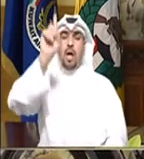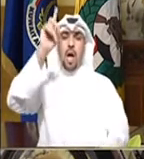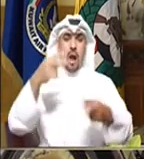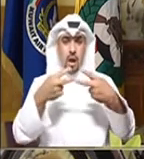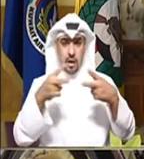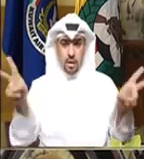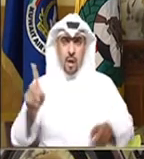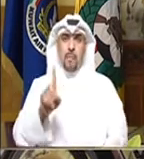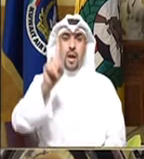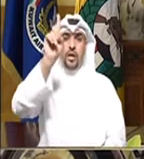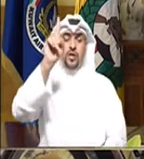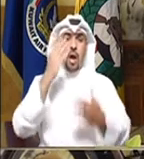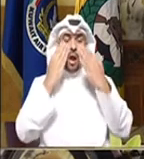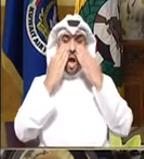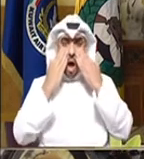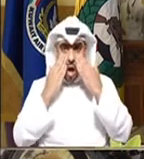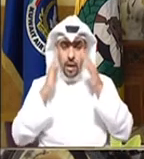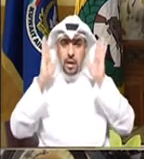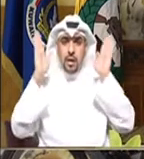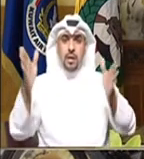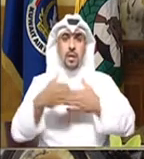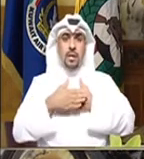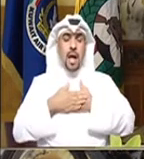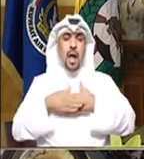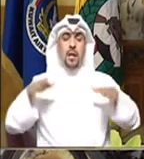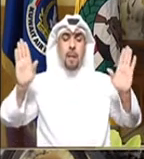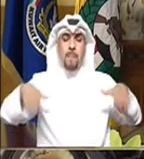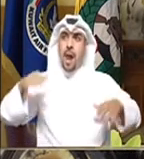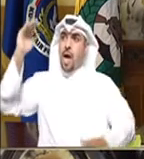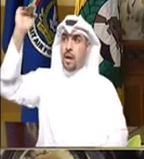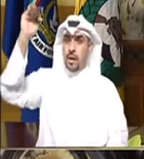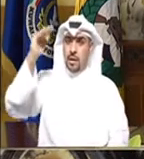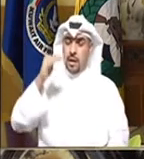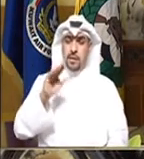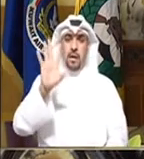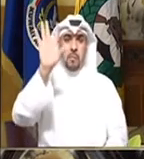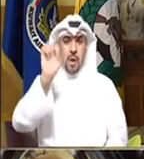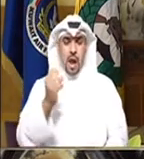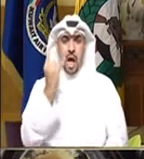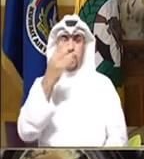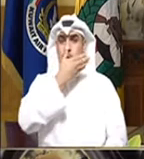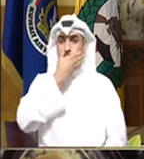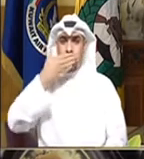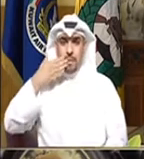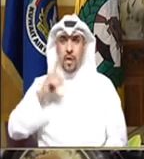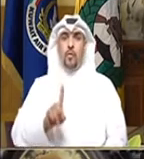القدر وكتب له أجرها وأن يوحد